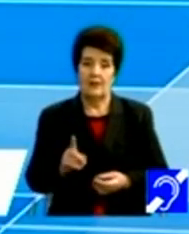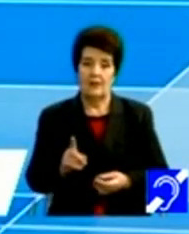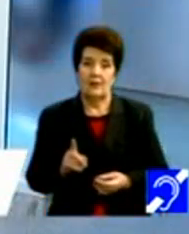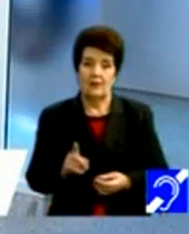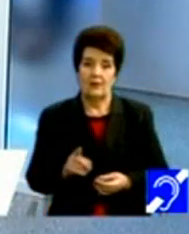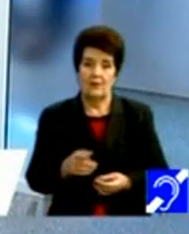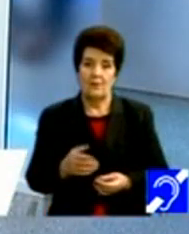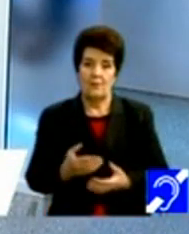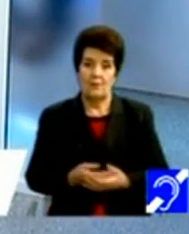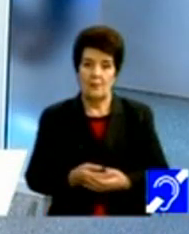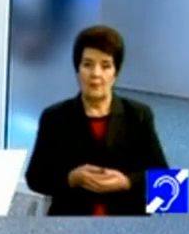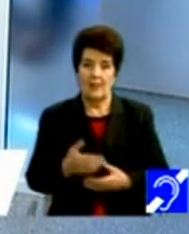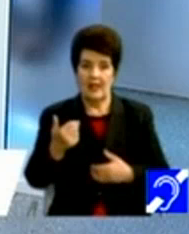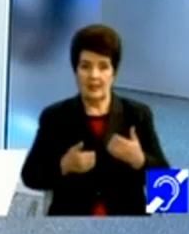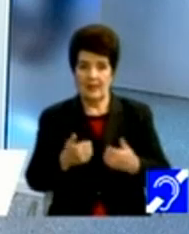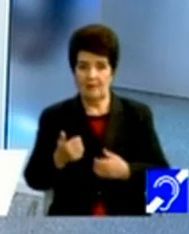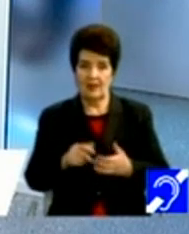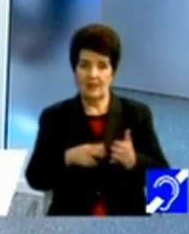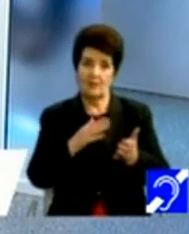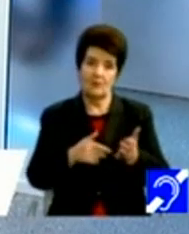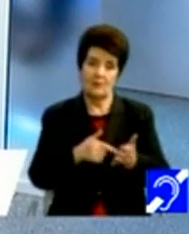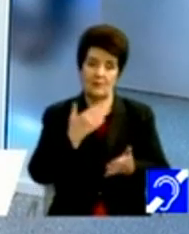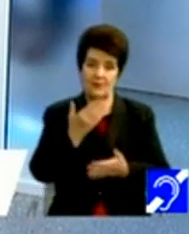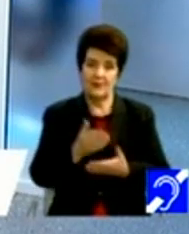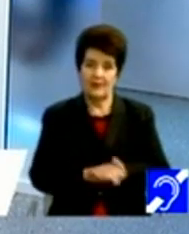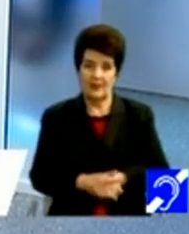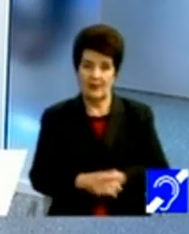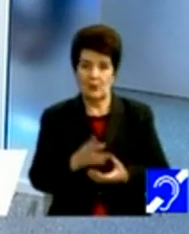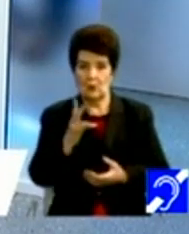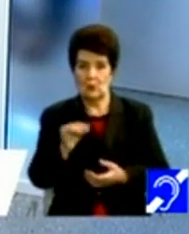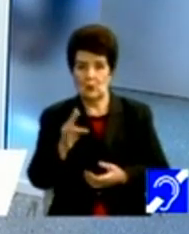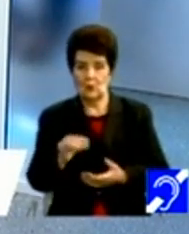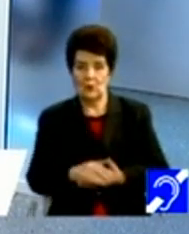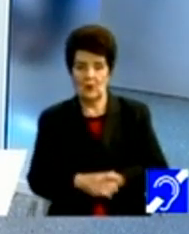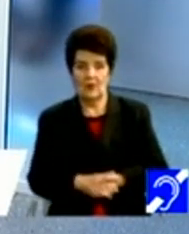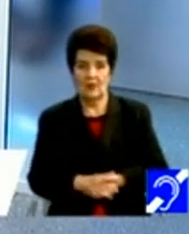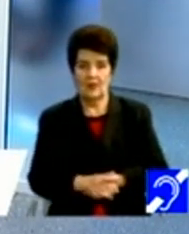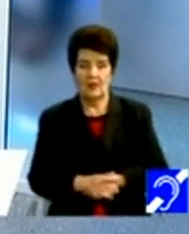Pe referendum? Da, am văzut că vrea să-l completați. Nu, nu. Mergem mai departe.